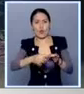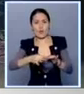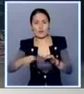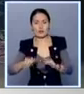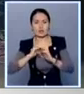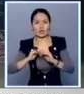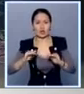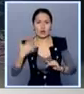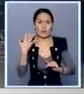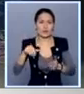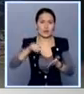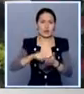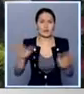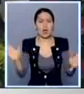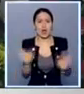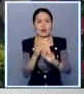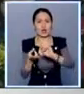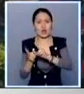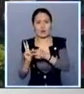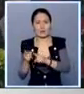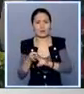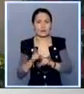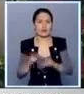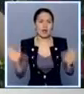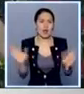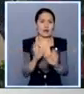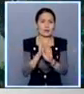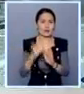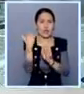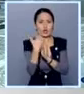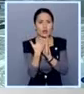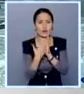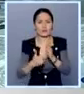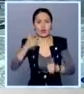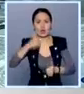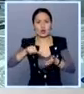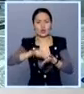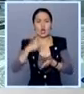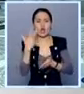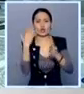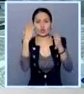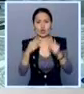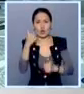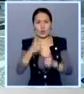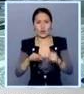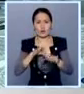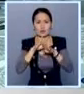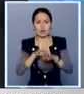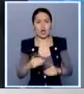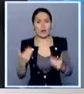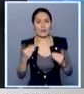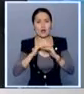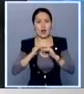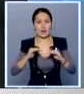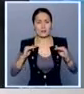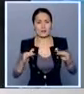қатысуда. Олар көркем сөз, дәстүрлі ән, би және эстрада вокалы номинациялары бойынша 3 күн бойына бақ сынаспақ. Бүгіннің өзінде